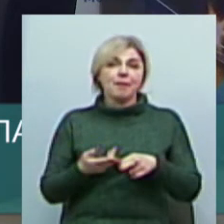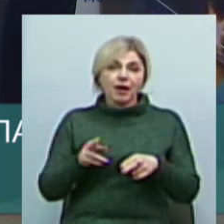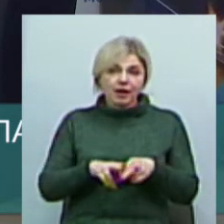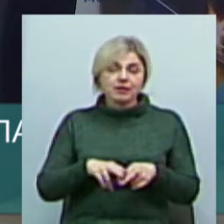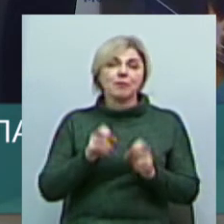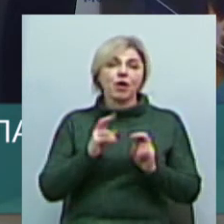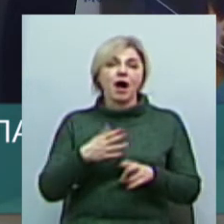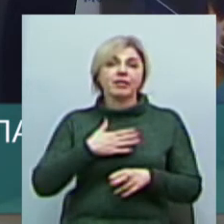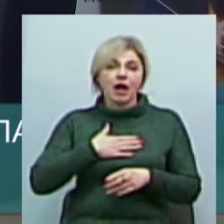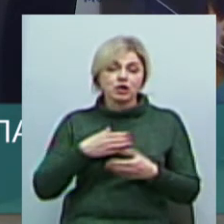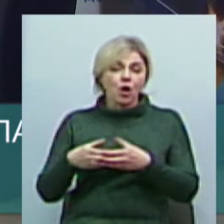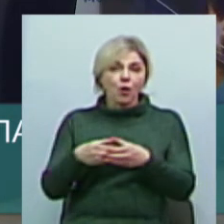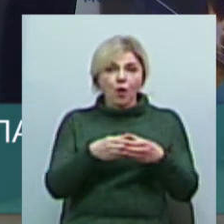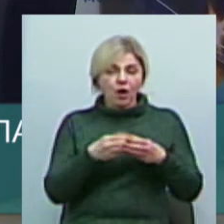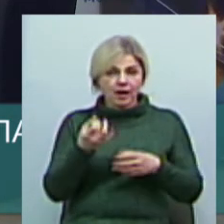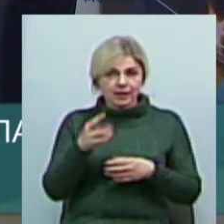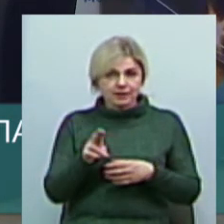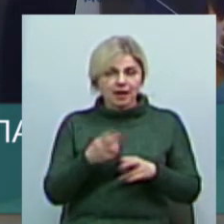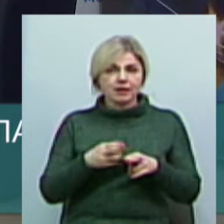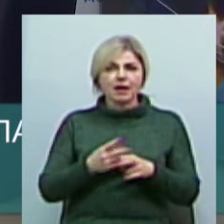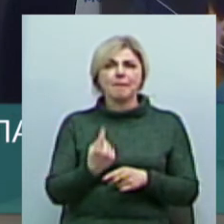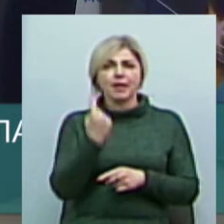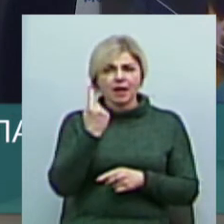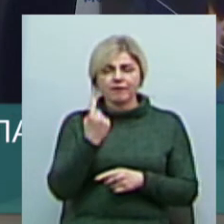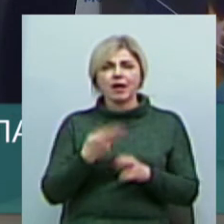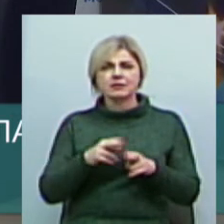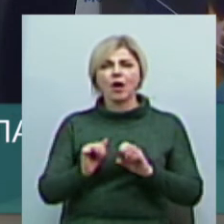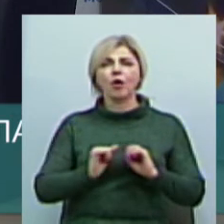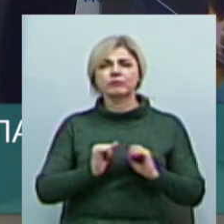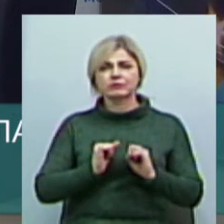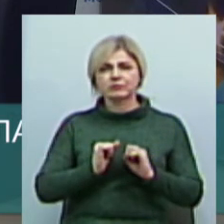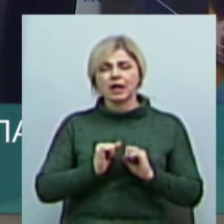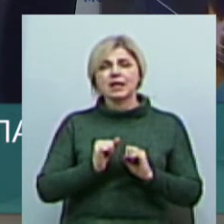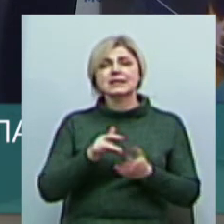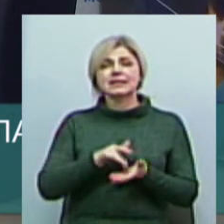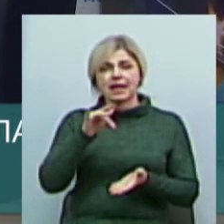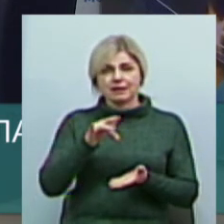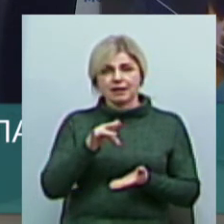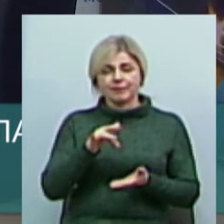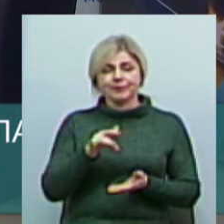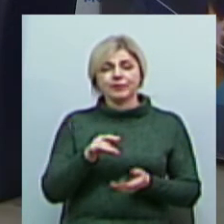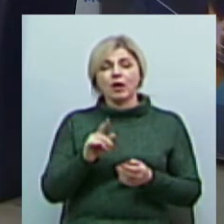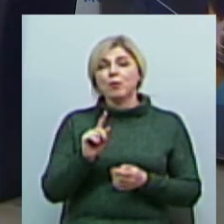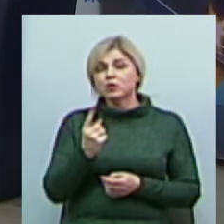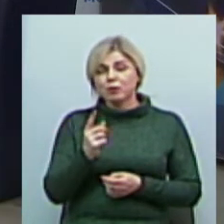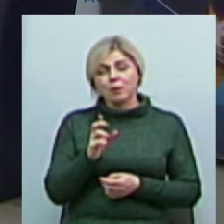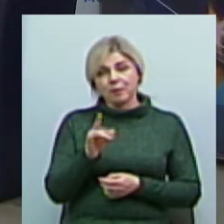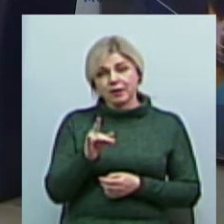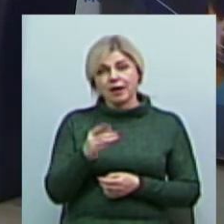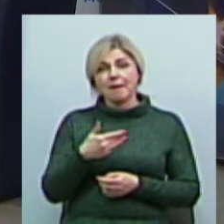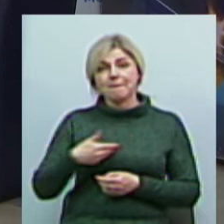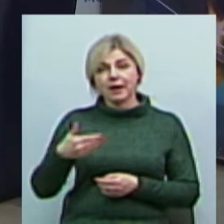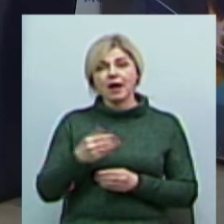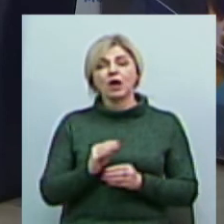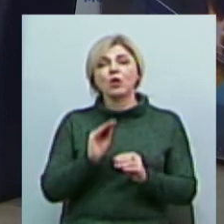наша коалиция – это прежде всего координационный центр, скажем так, своеобразный хаб. Почему мы добавляем